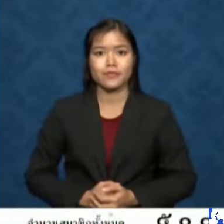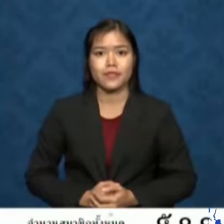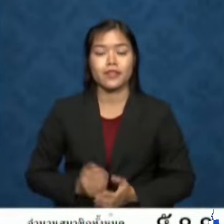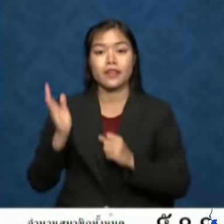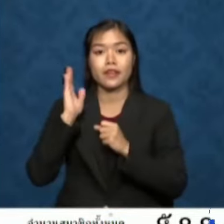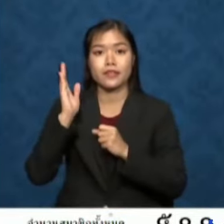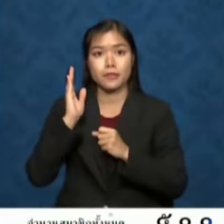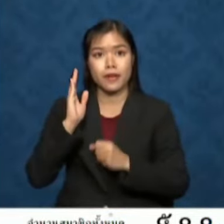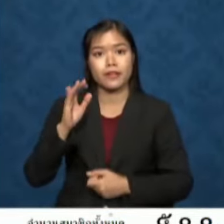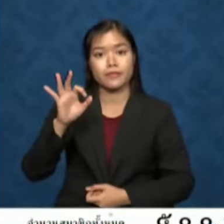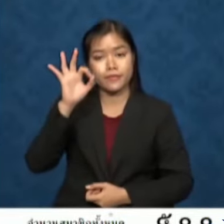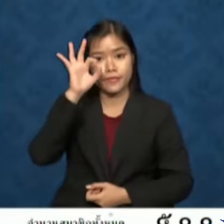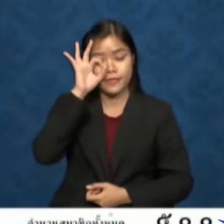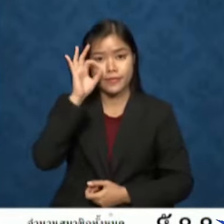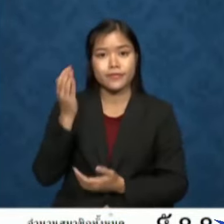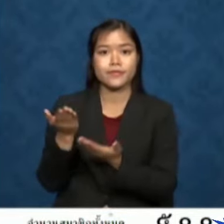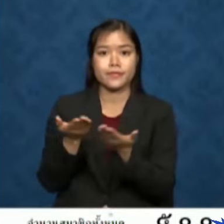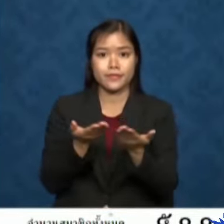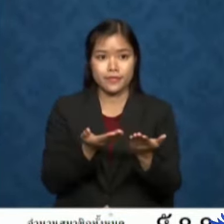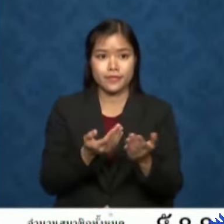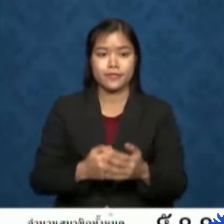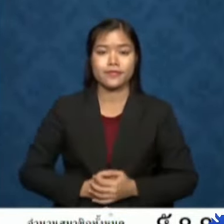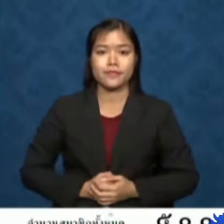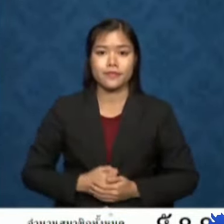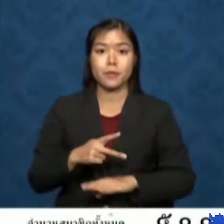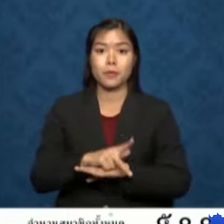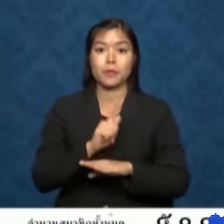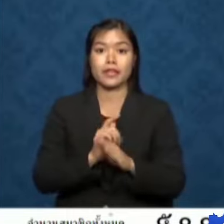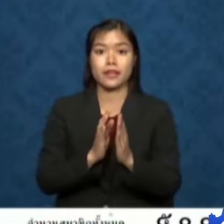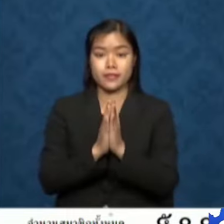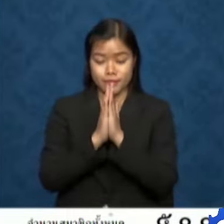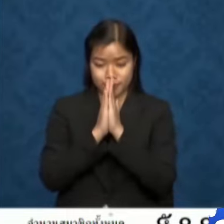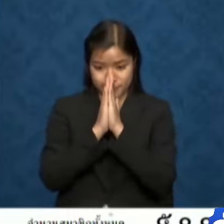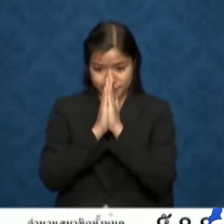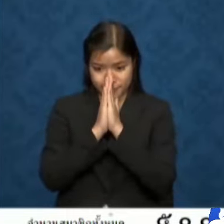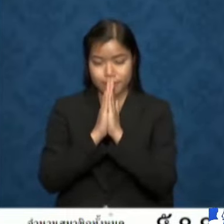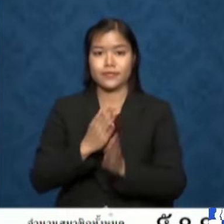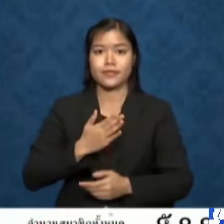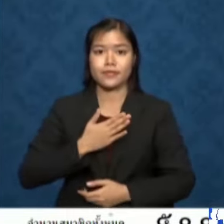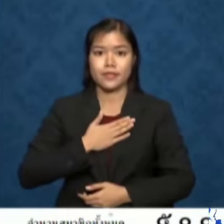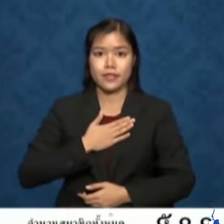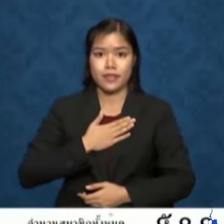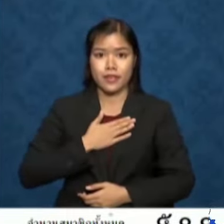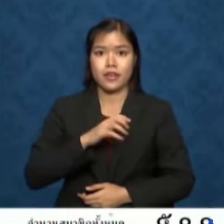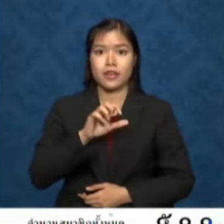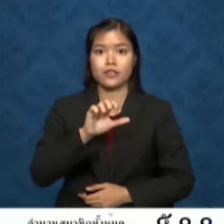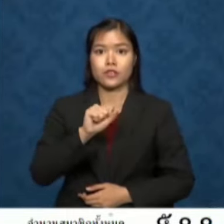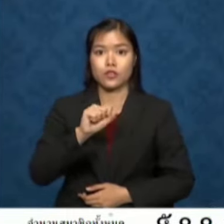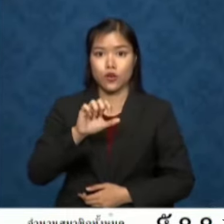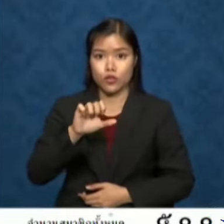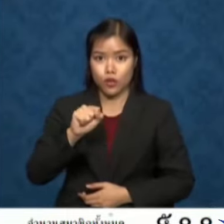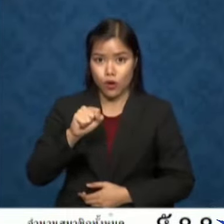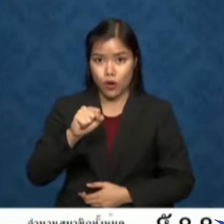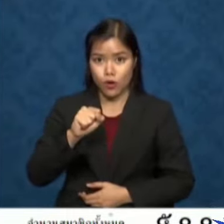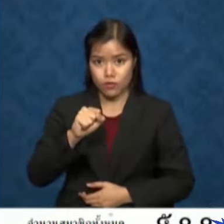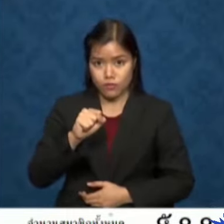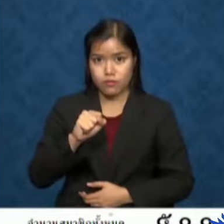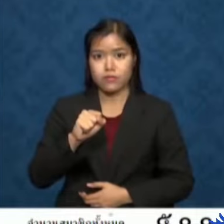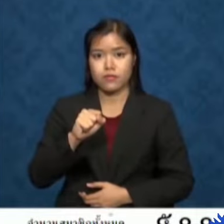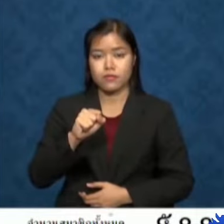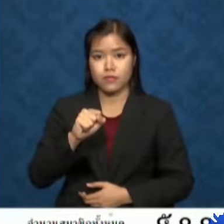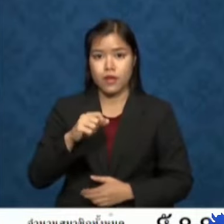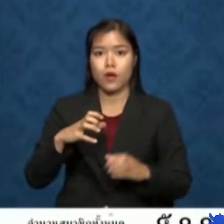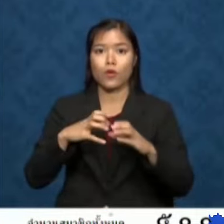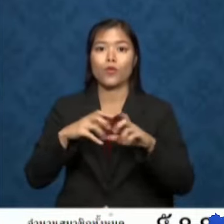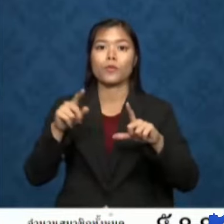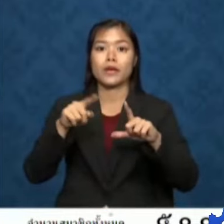ครับท่านประธานที่เคารพครับผมวิโรฒลัคนาอดิศรนะครับสมาชิกสภาผู้แทนราษฎรแบบบัญชีรายชื่อพรรคเ้าไกลครับ